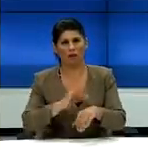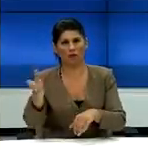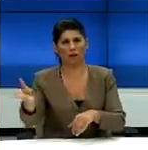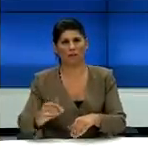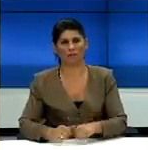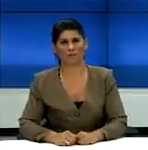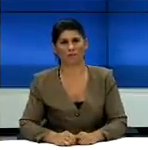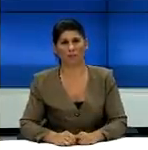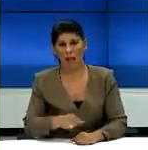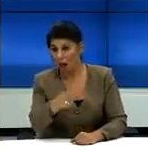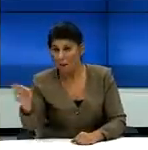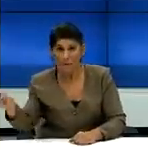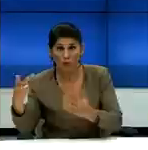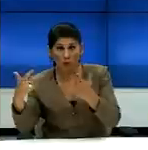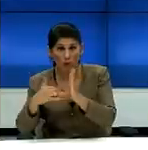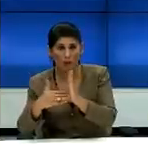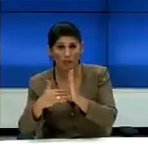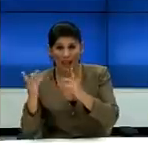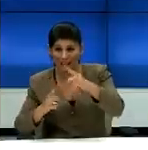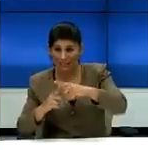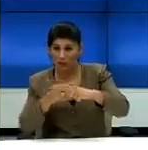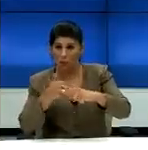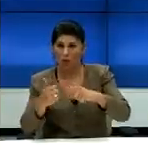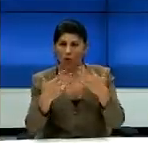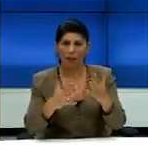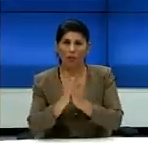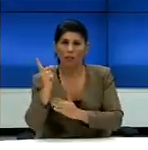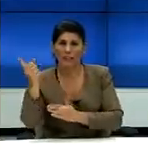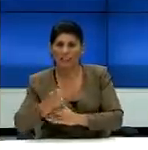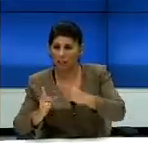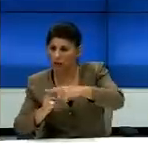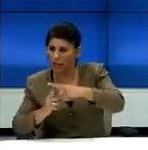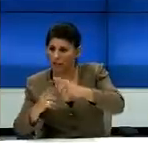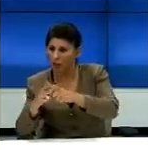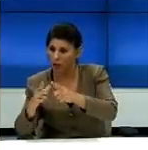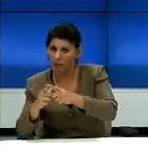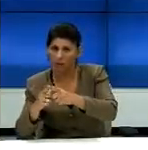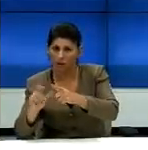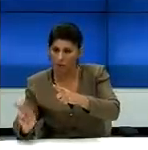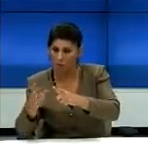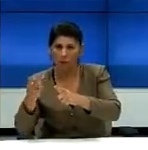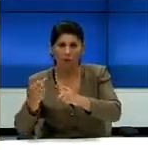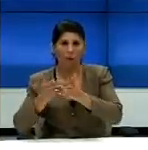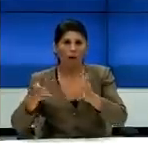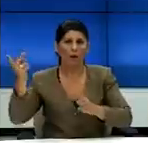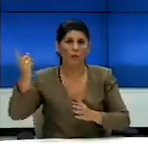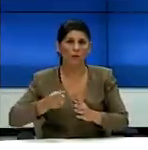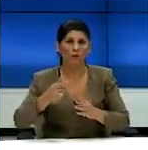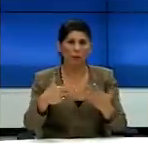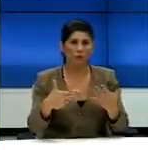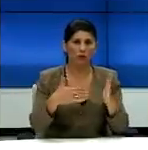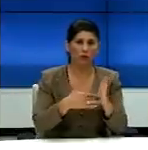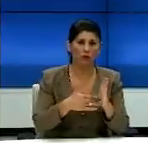Εκ των οποίων, κάνοντας τεστ μόνο στο 10-12%, η μεγάλη πλειοψηφία αυτών των